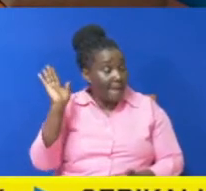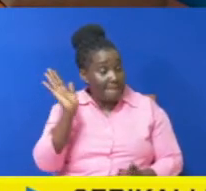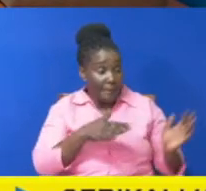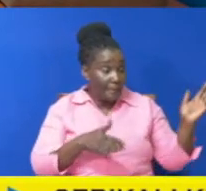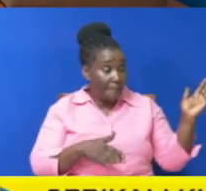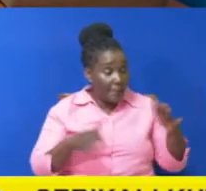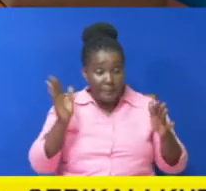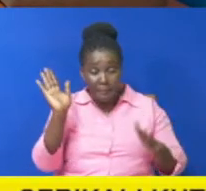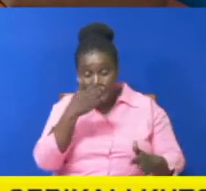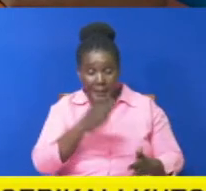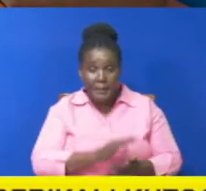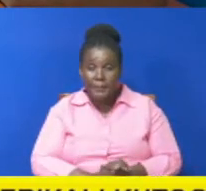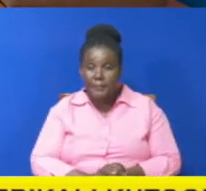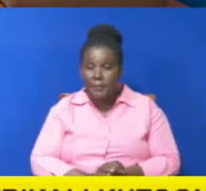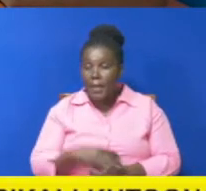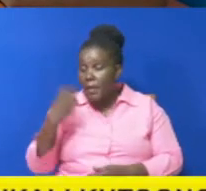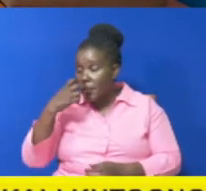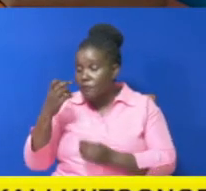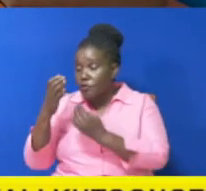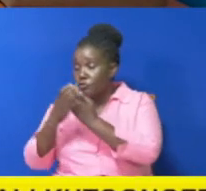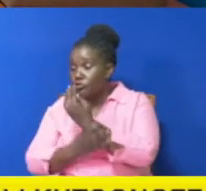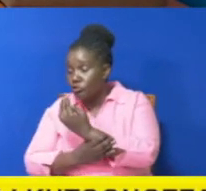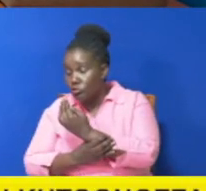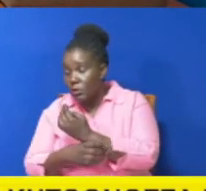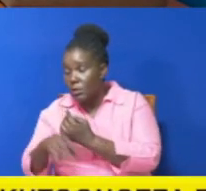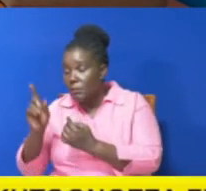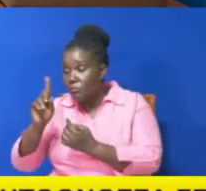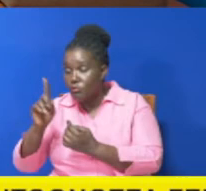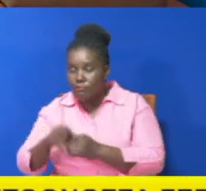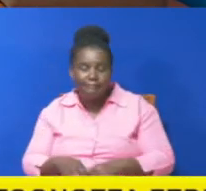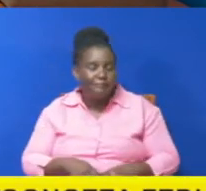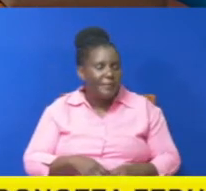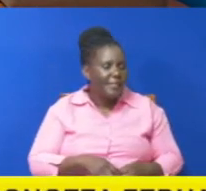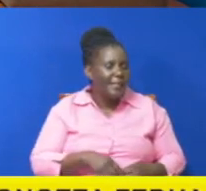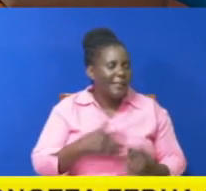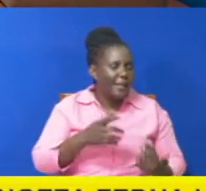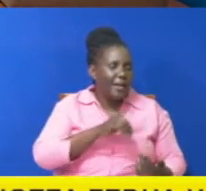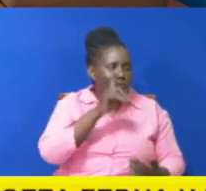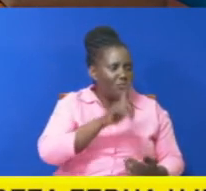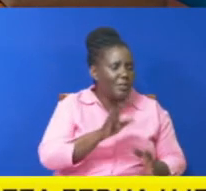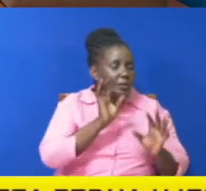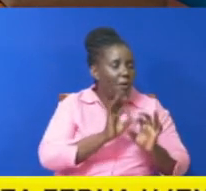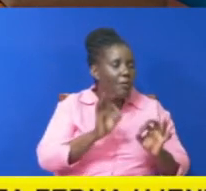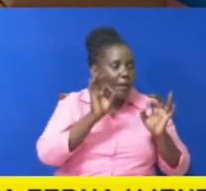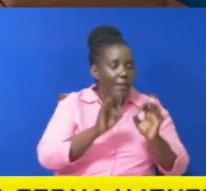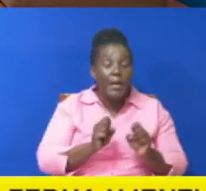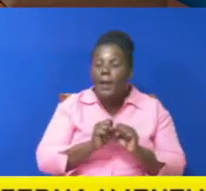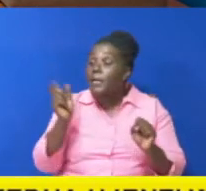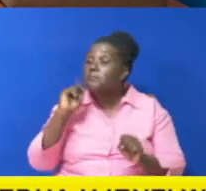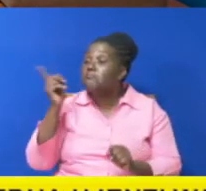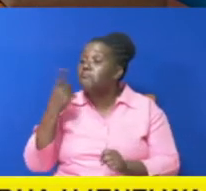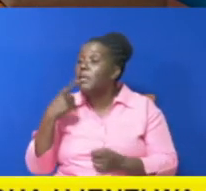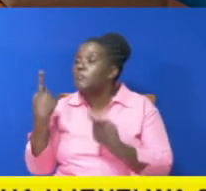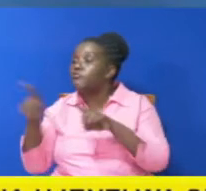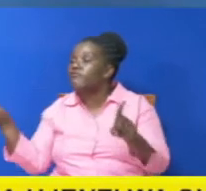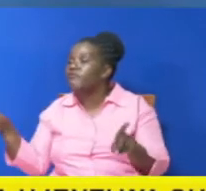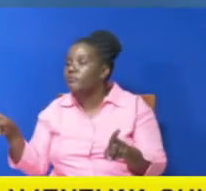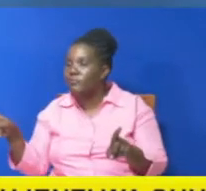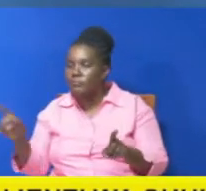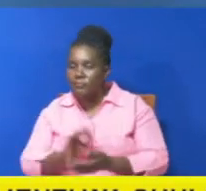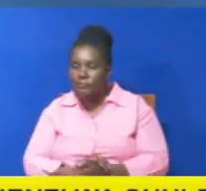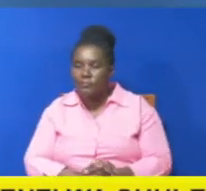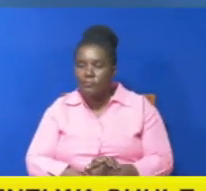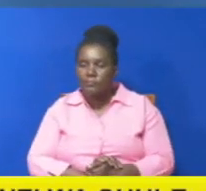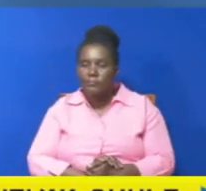Mwanaume anatafuta socks. Anaona hii socks ya blue, hii socks ya brown. Anakuuliza kwa wema, lakini jibu unalomjibu